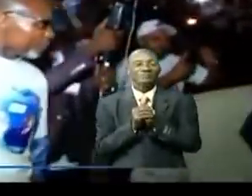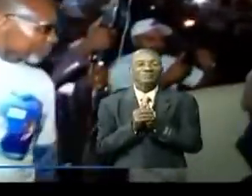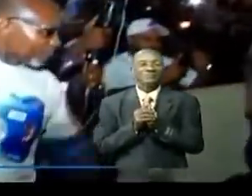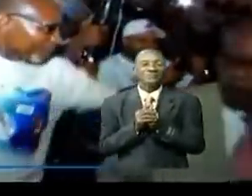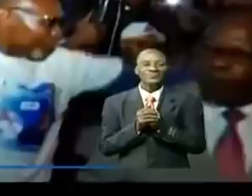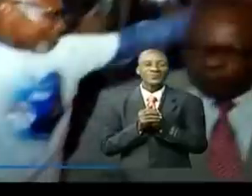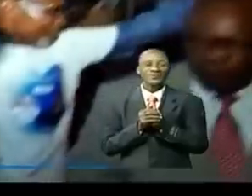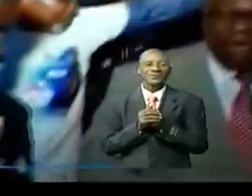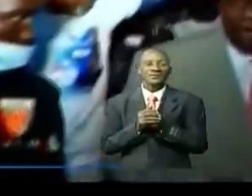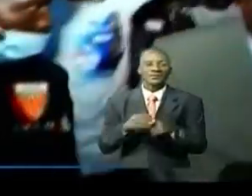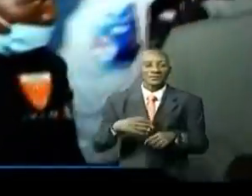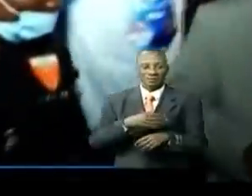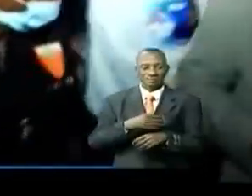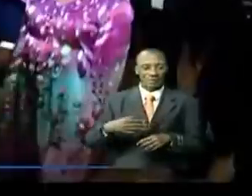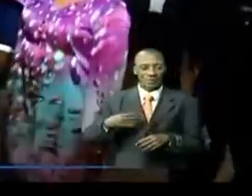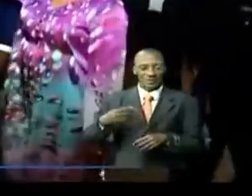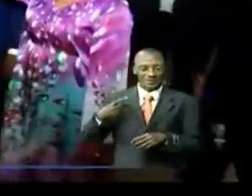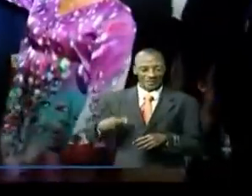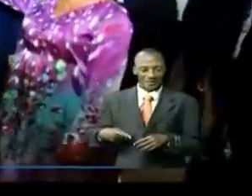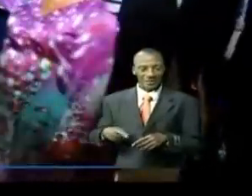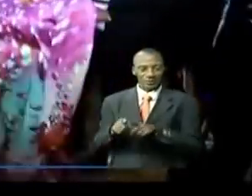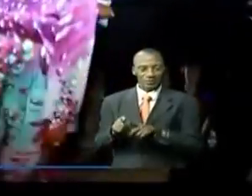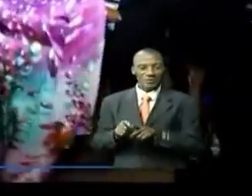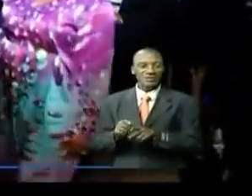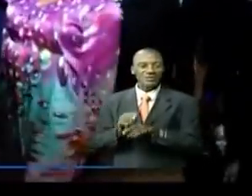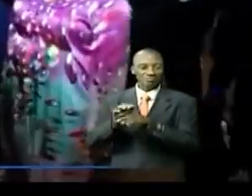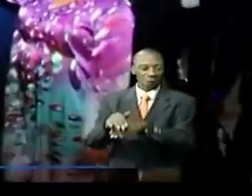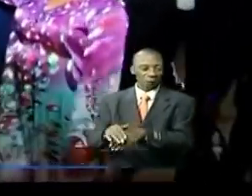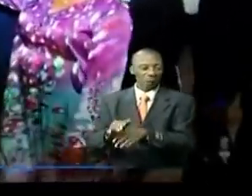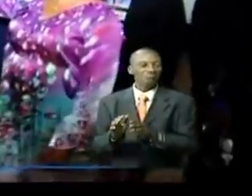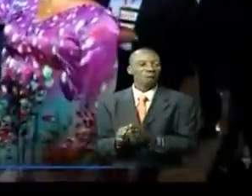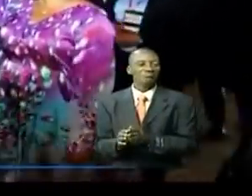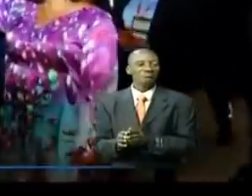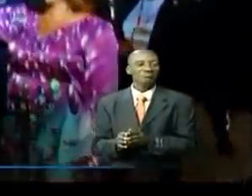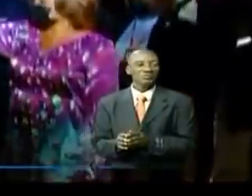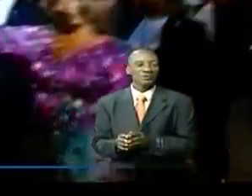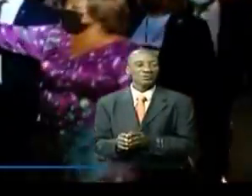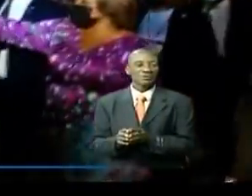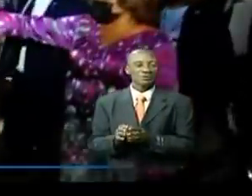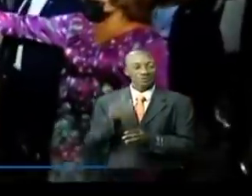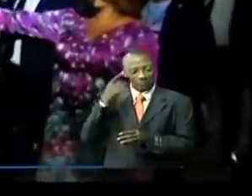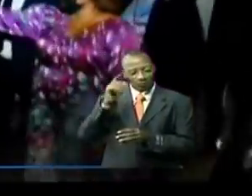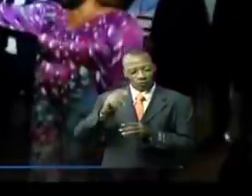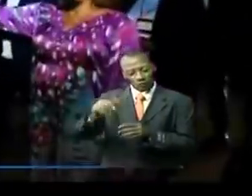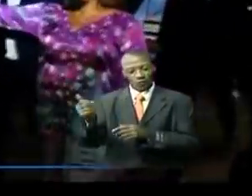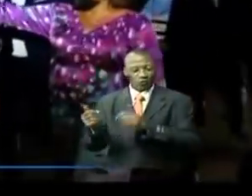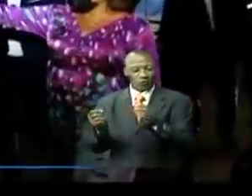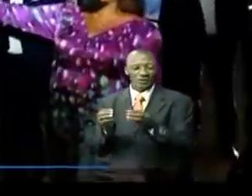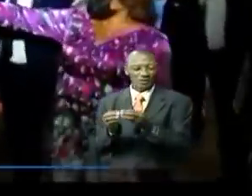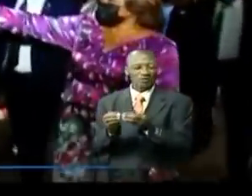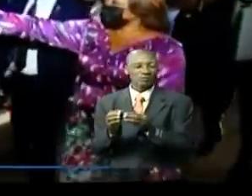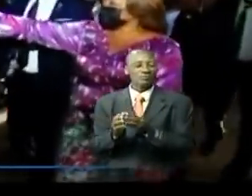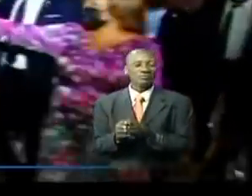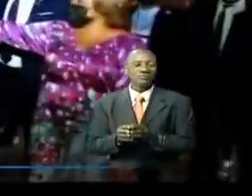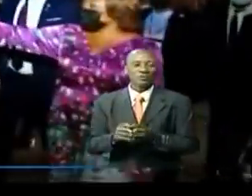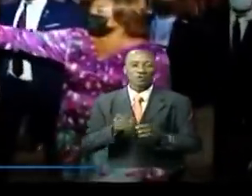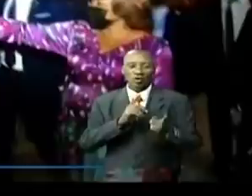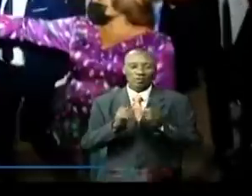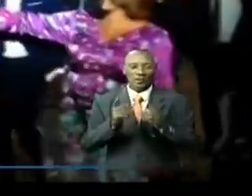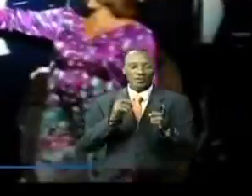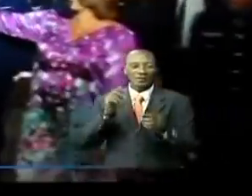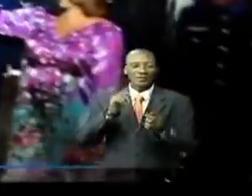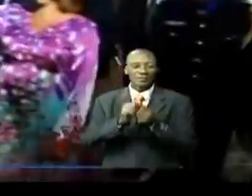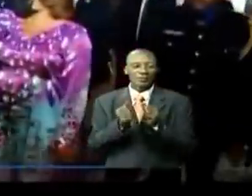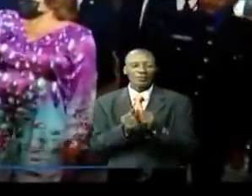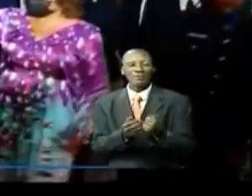distinguée première dame prendra part au caucus genre de la COP15. Le caucus discutera des questions émergentes et